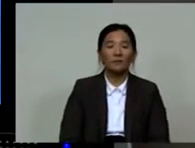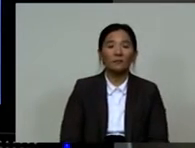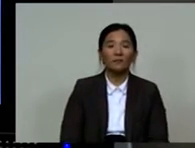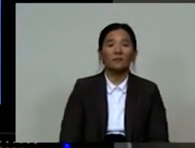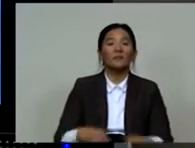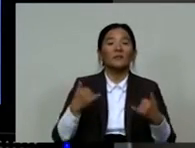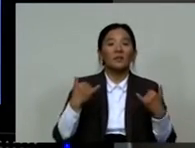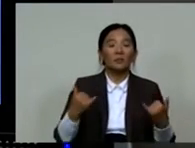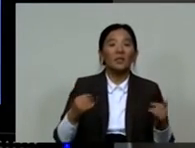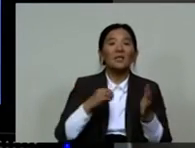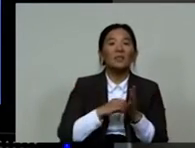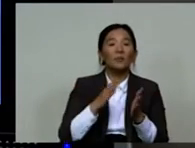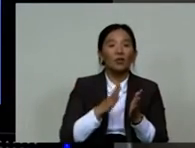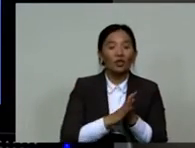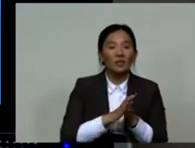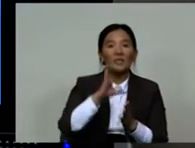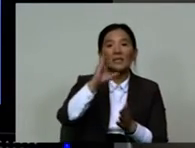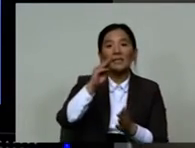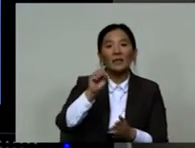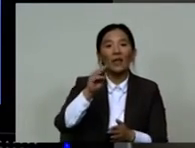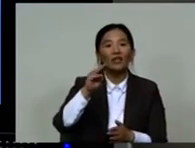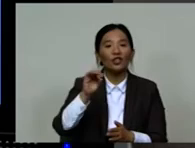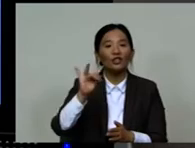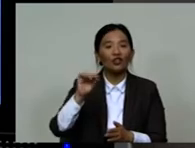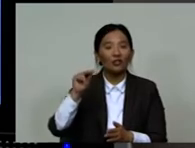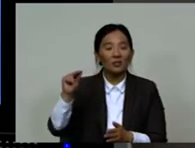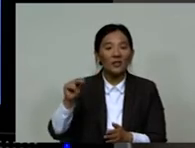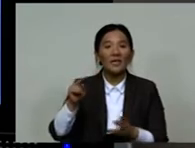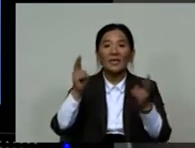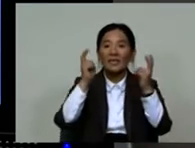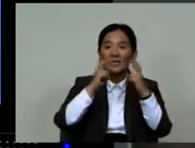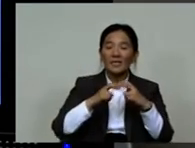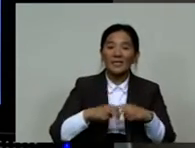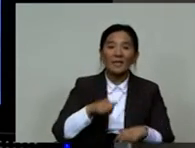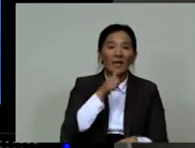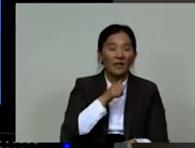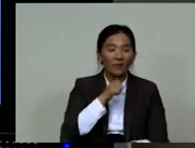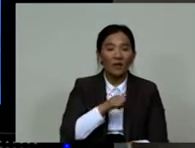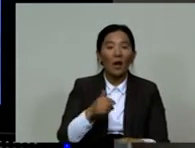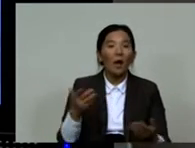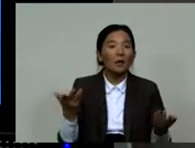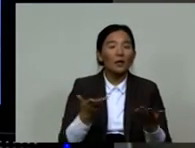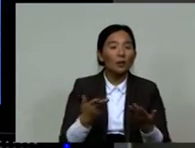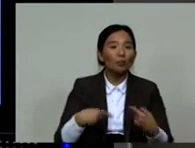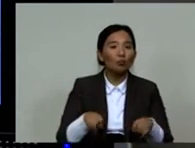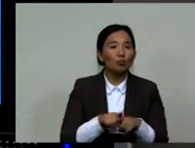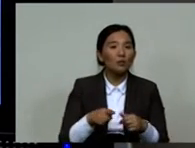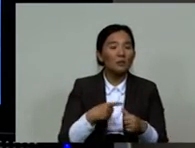А теперь запишите статистические исследования. Почему их